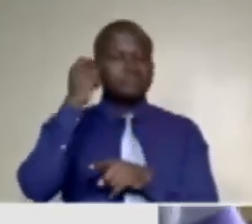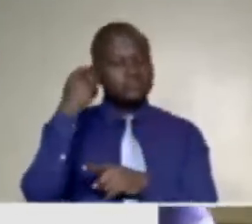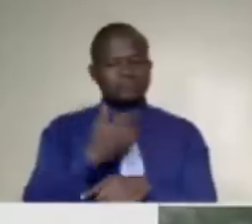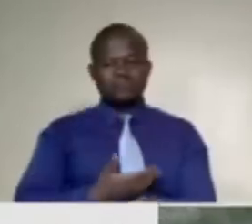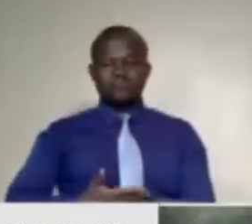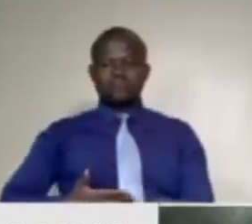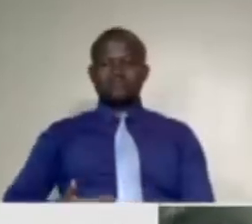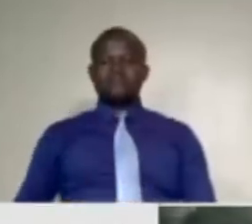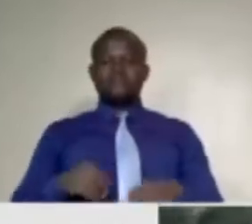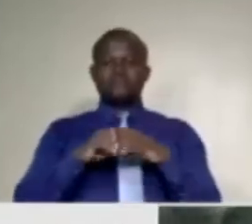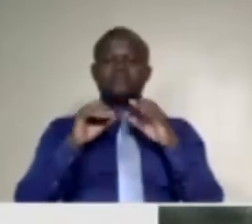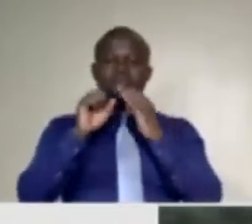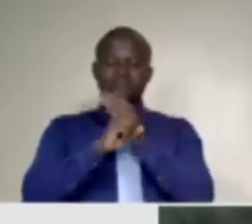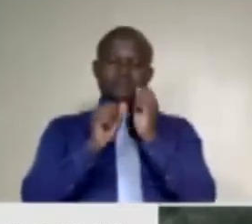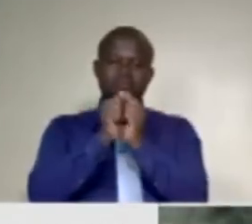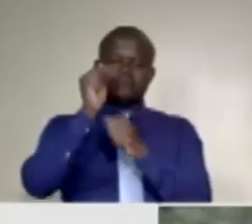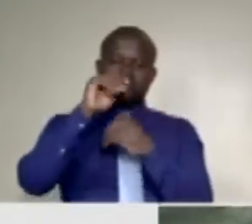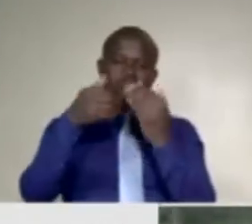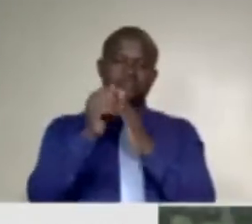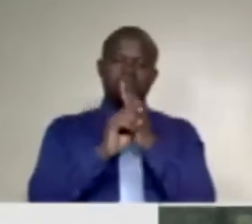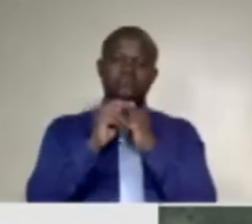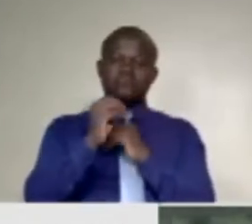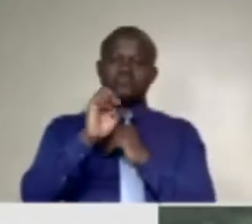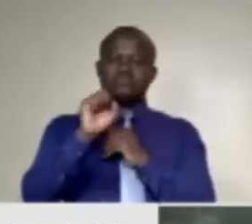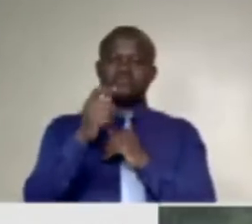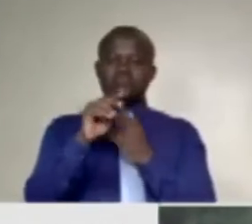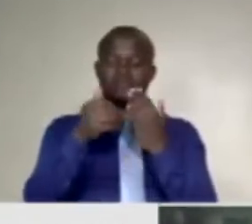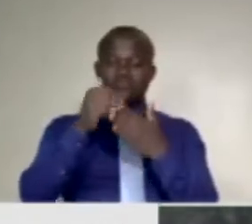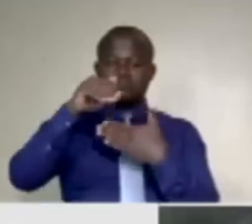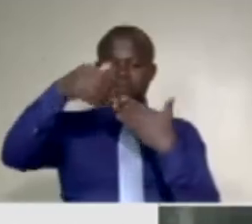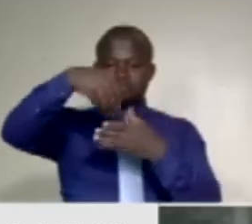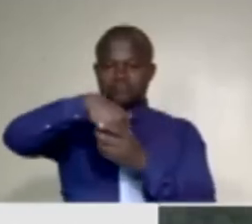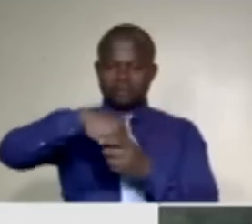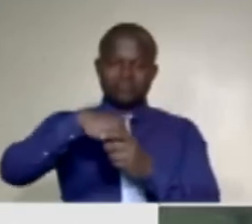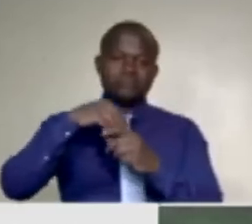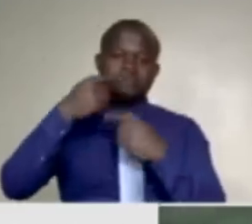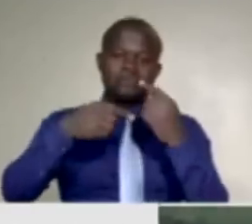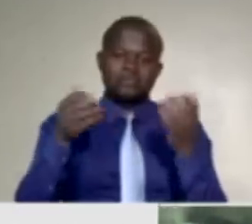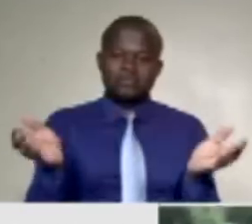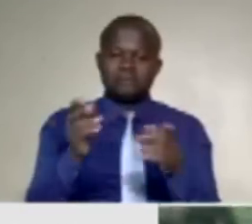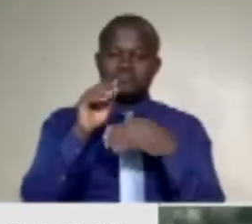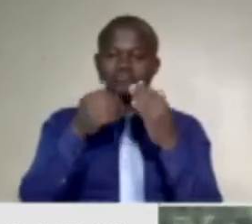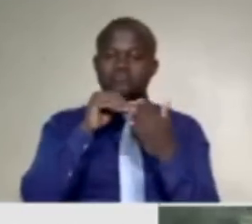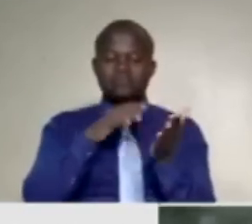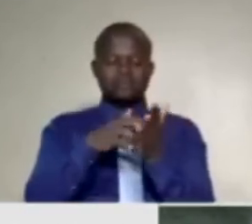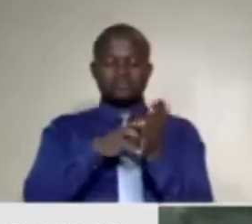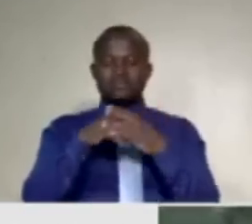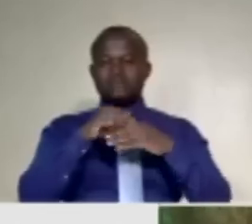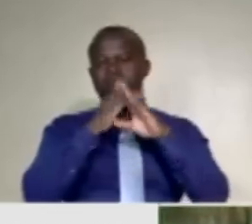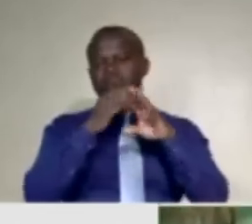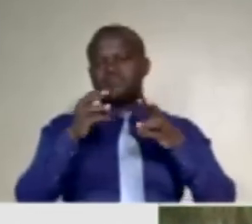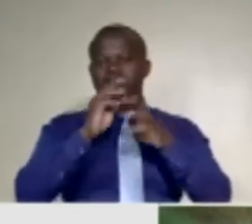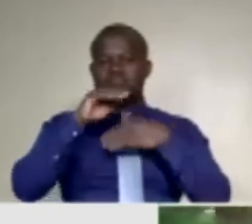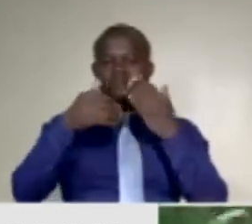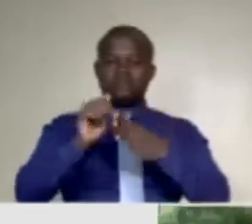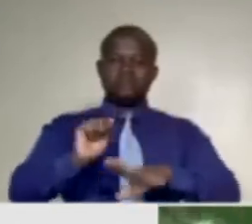sinzara. Mu mirenge 15 yose igize akarere ka Nyamasheke kirabiranye irimo. Hejuru gukomeza gukangurira abaturage kudacika intege mu kuyirwanya mu buryo